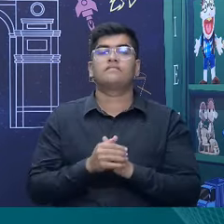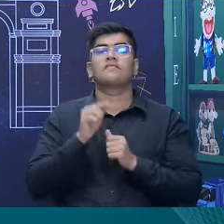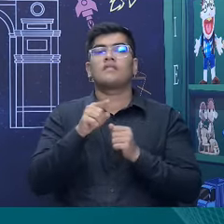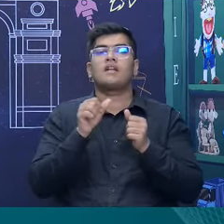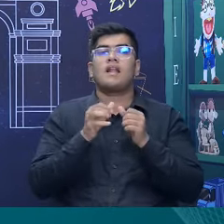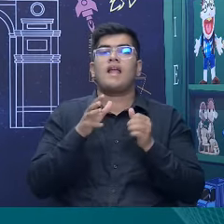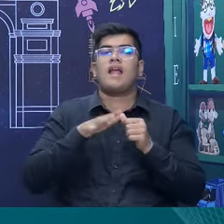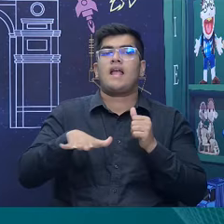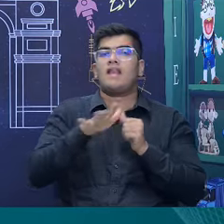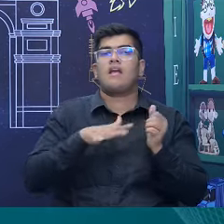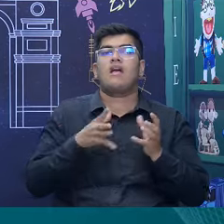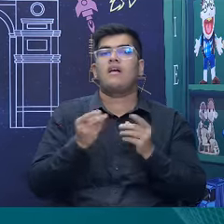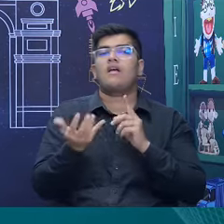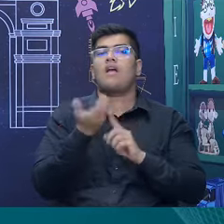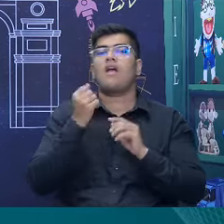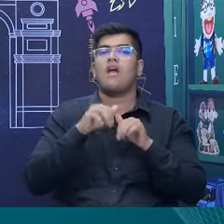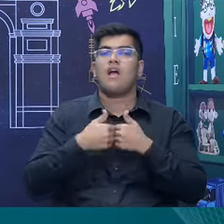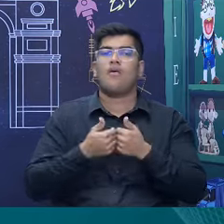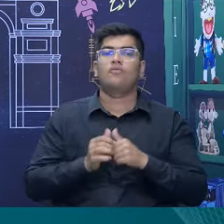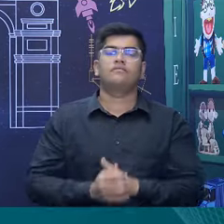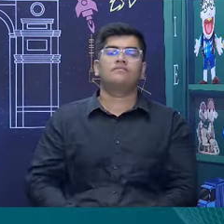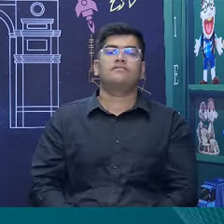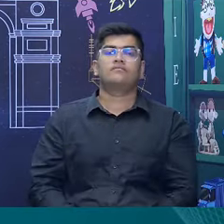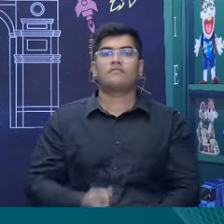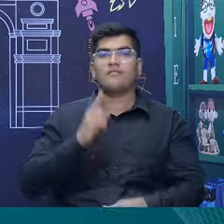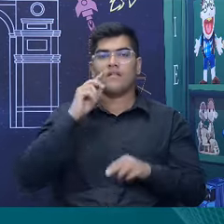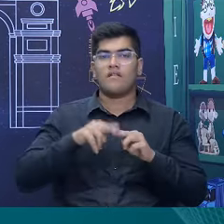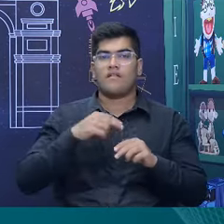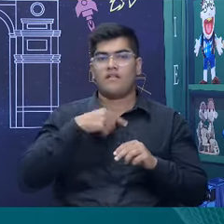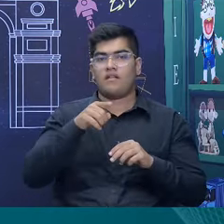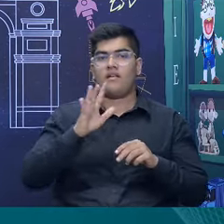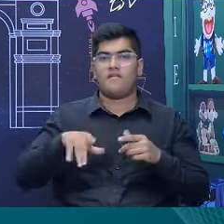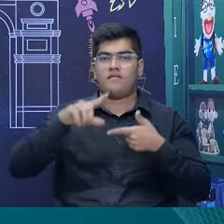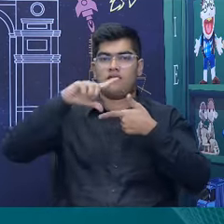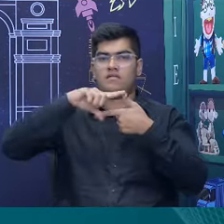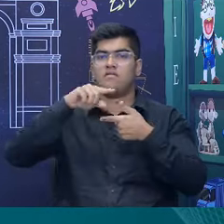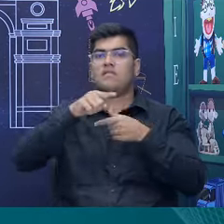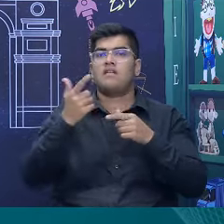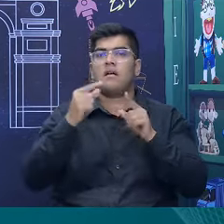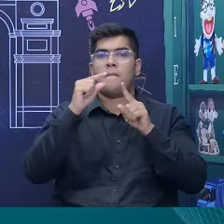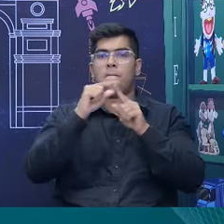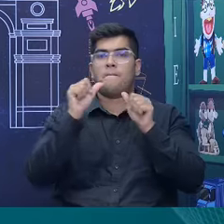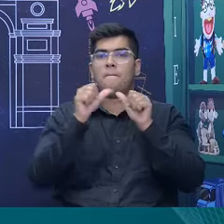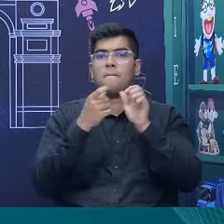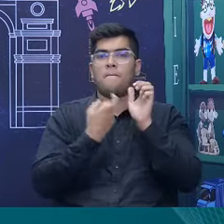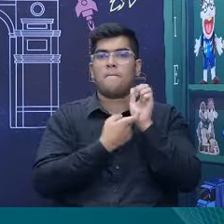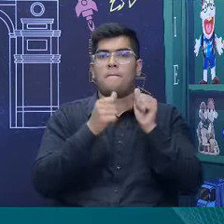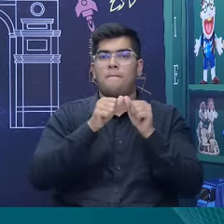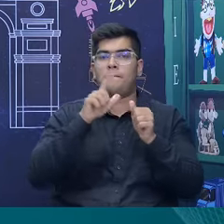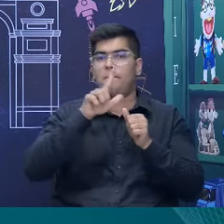कैसे निकालेंगे लेकिन अगर यहां पर मेरे को पैरेललोग्राम मिल जाए देखिए यह वाली आकृति मिल जाए